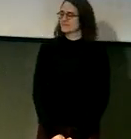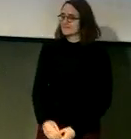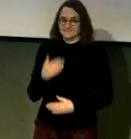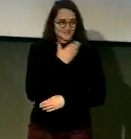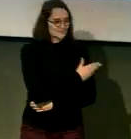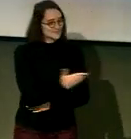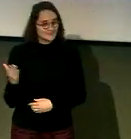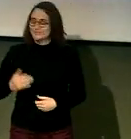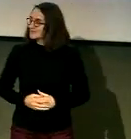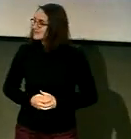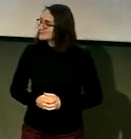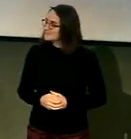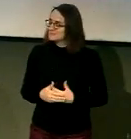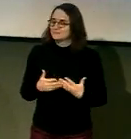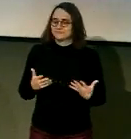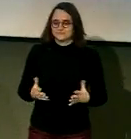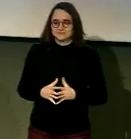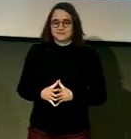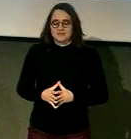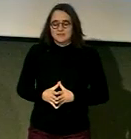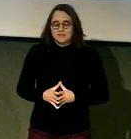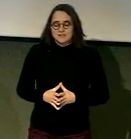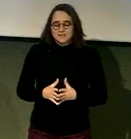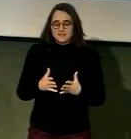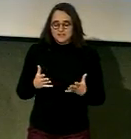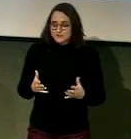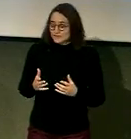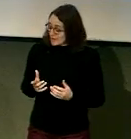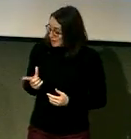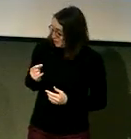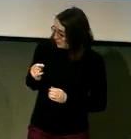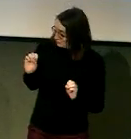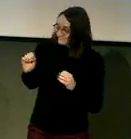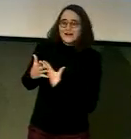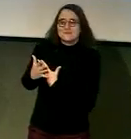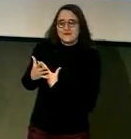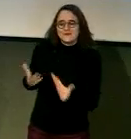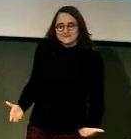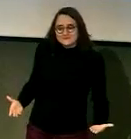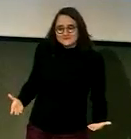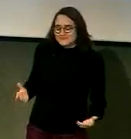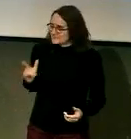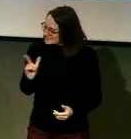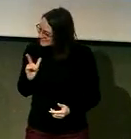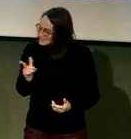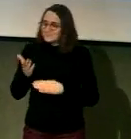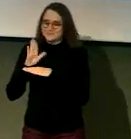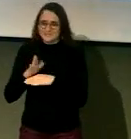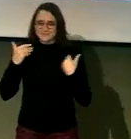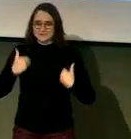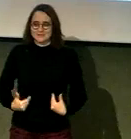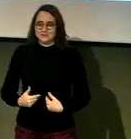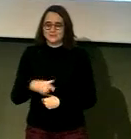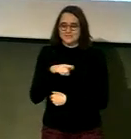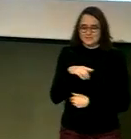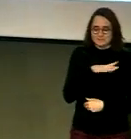Bonjour à tous. Donc, nous allons improviser un duo avec Renata. Donc, je me présente, je suis